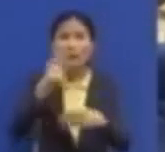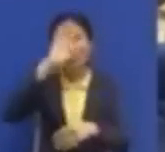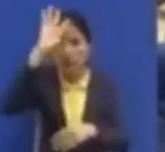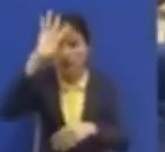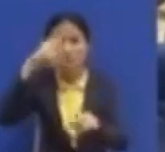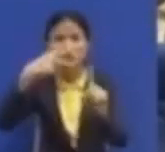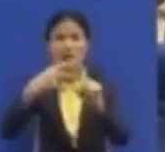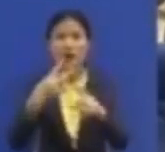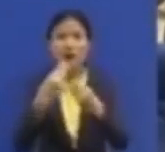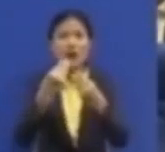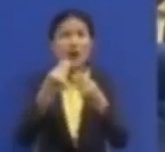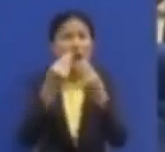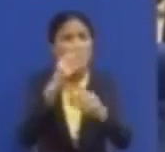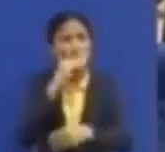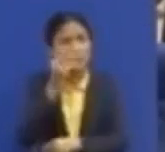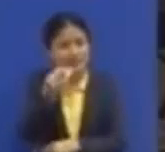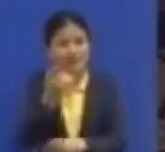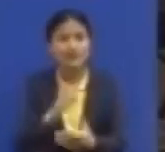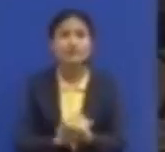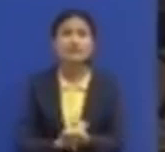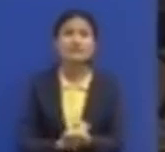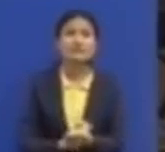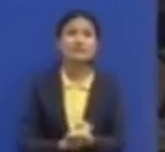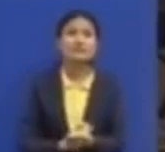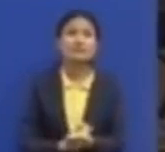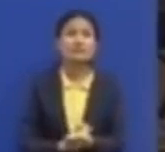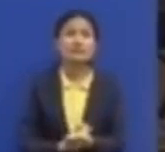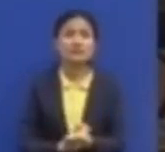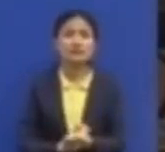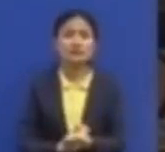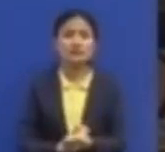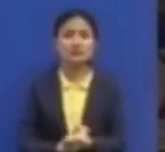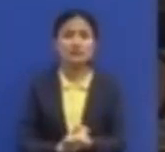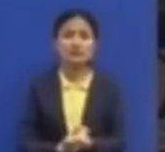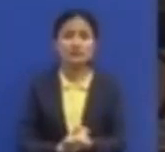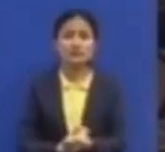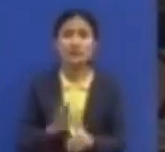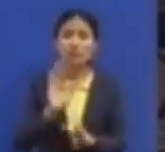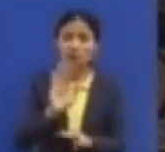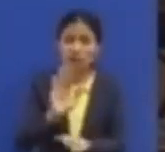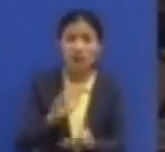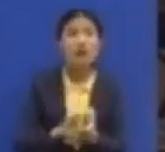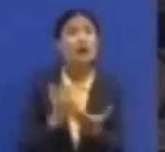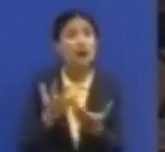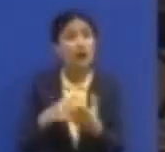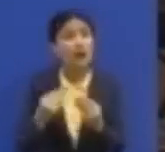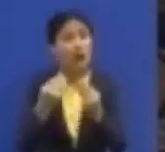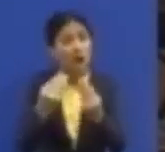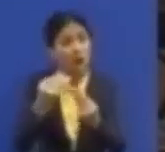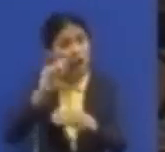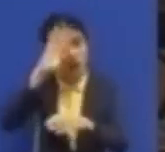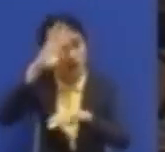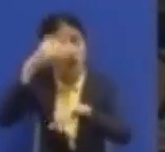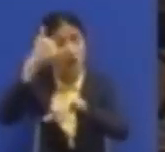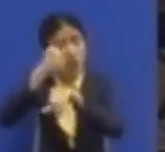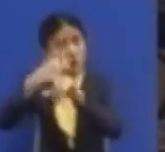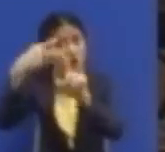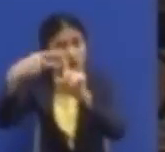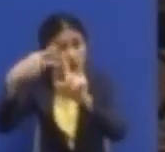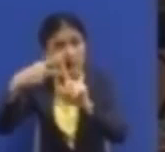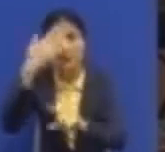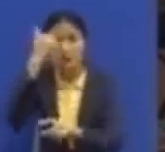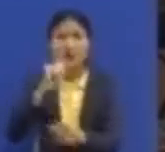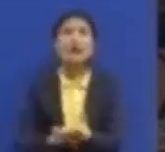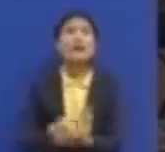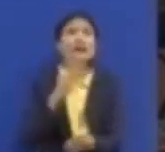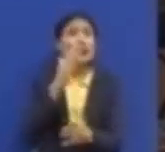คือปรับบอกคุณธนากรให้คุณธนากรเนี่ยไม่ปฏิบัติหน้าที่ตาม